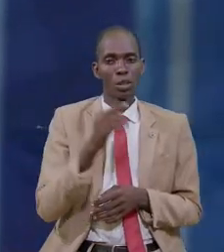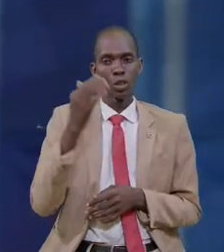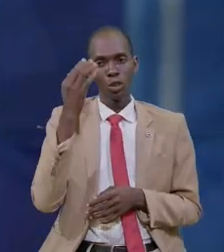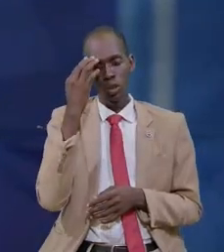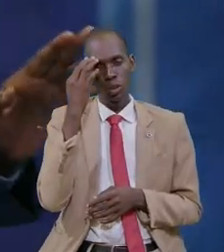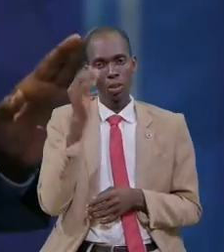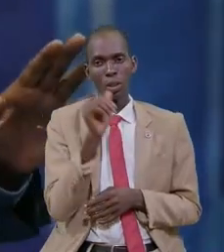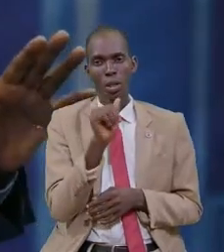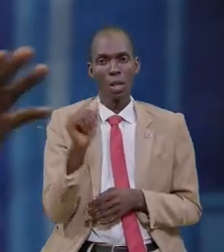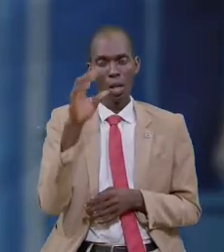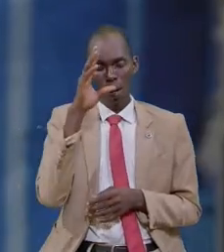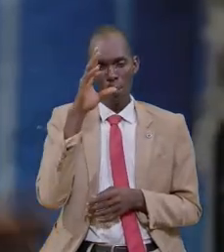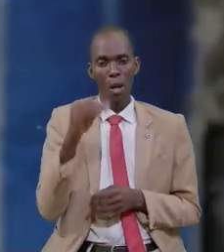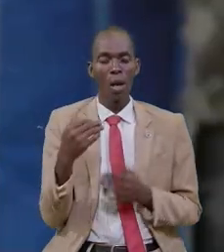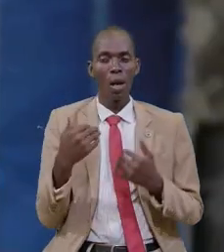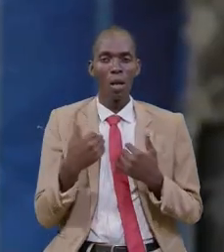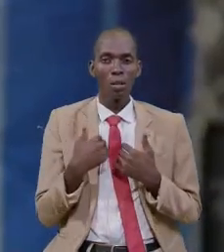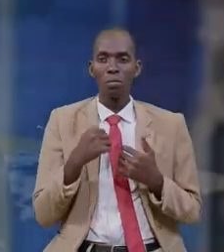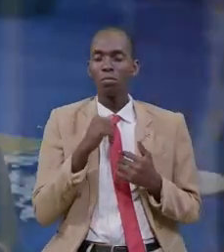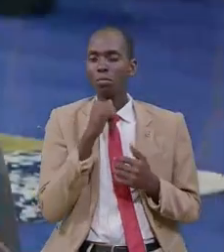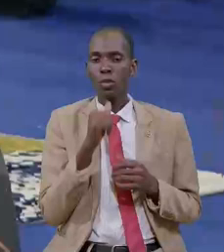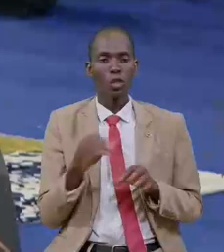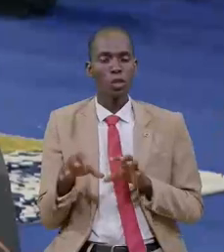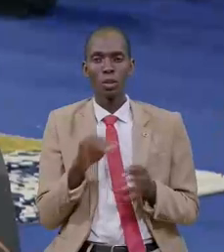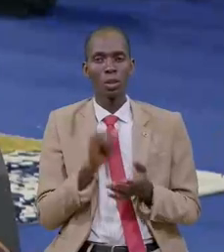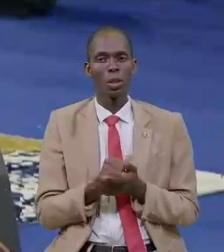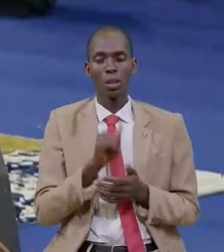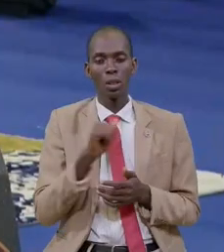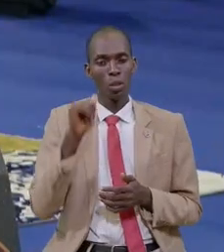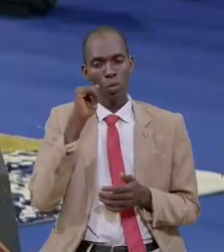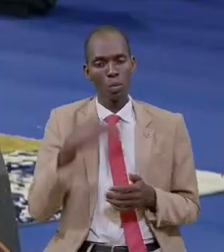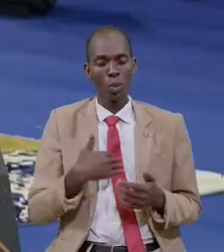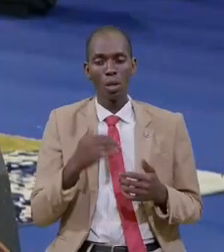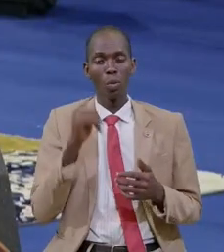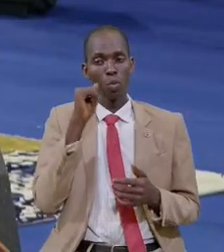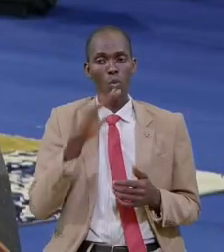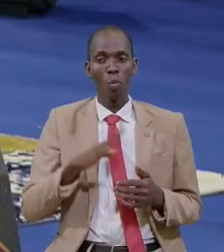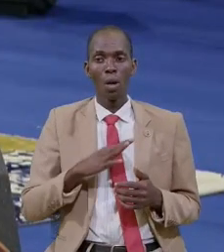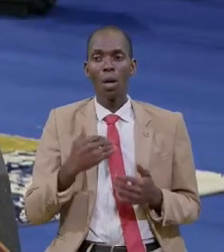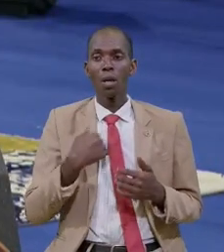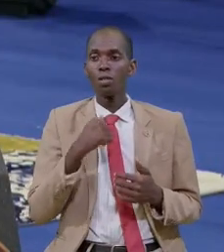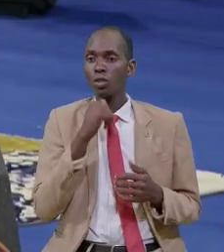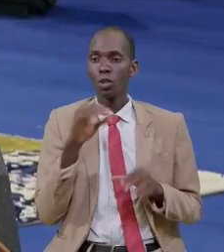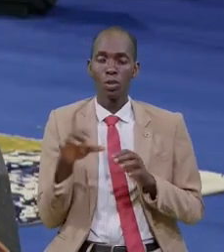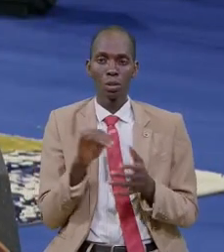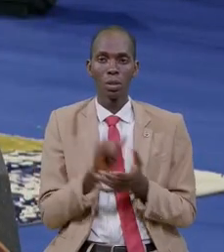et ils savent qu'un homme ne l'a pas fait, une femme ne l'a pas fait, ils disent, ça c'est la main de